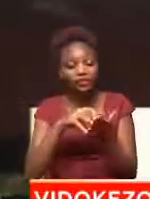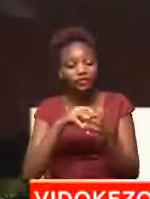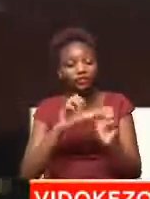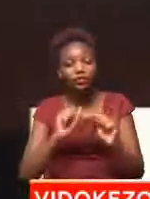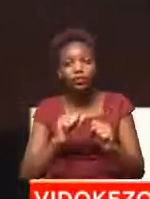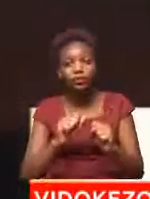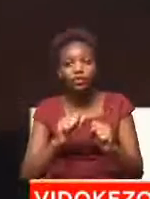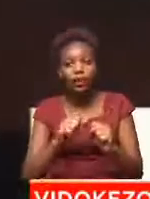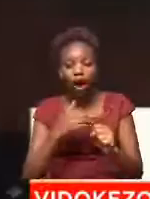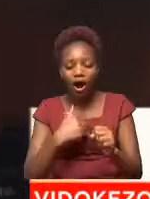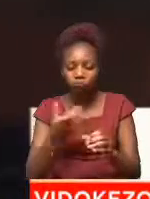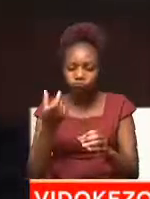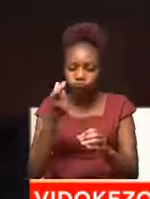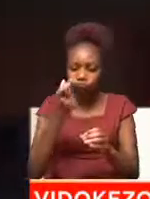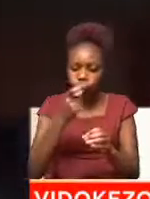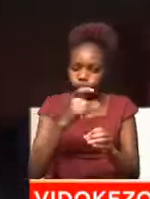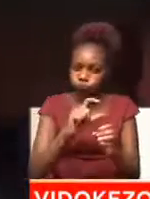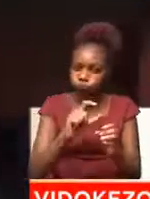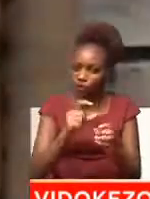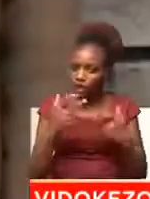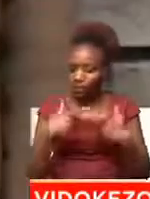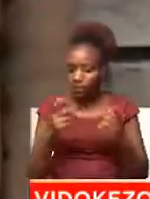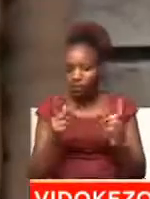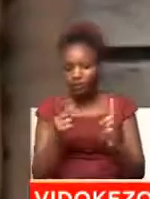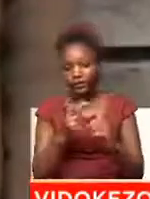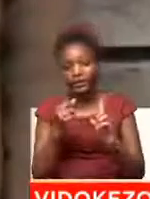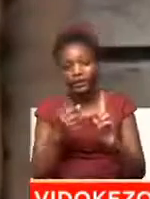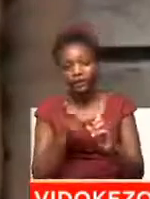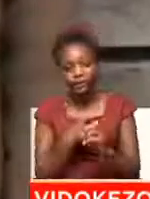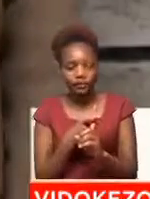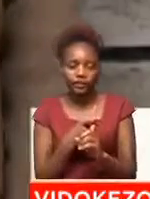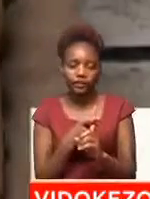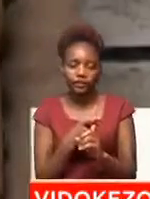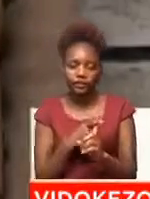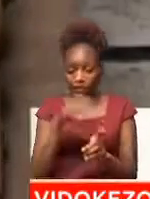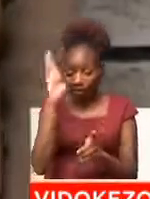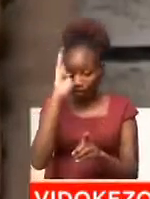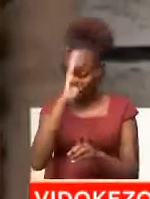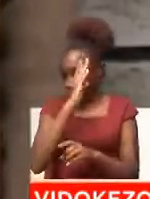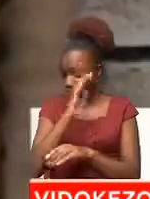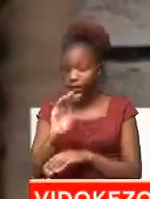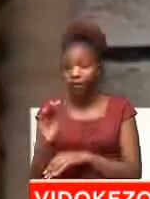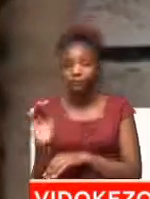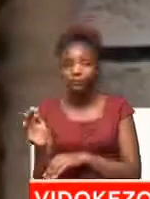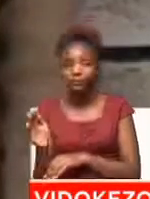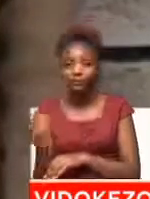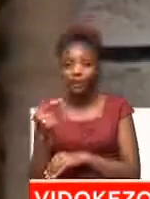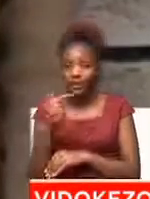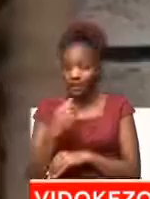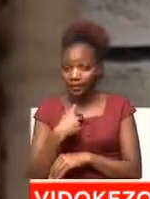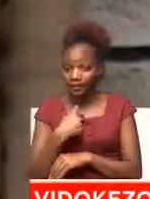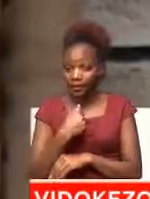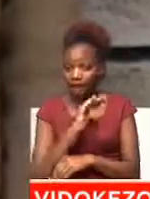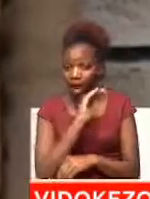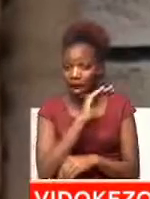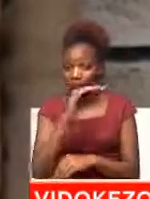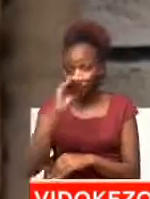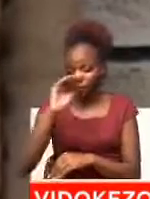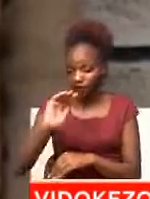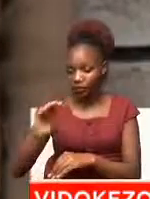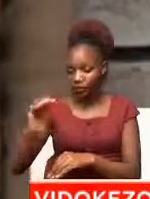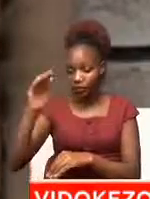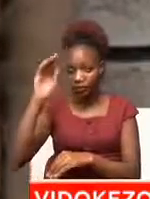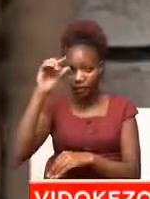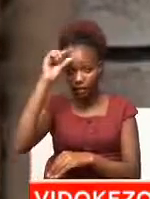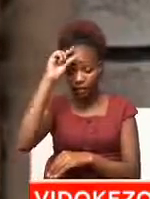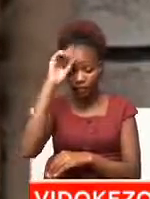ikasababisha ongezeko la kupatikana visa vya wagonjwa wa homa kali ya corona. Naomba serikali yetu ya kaunti ya